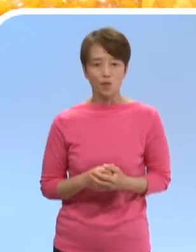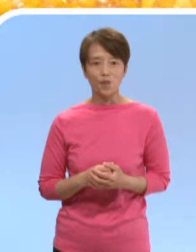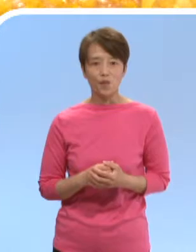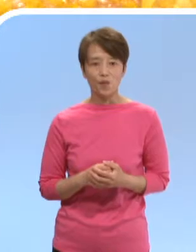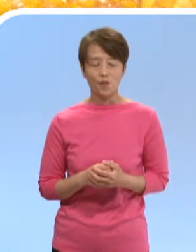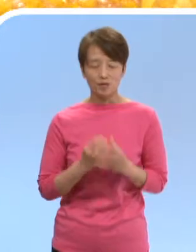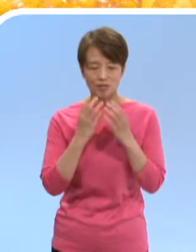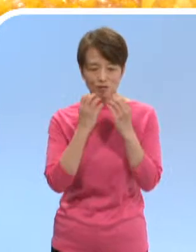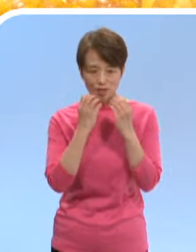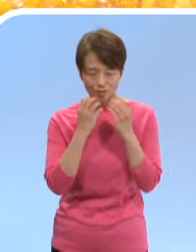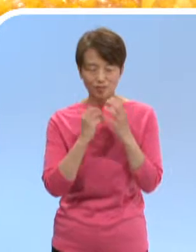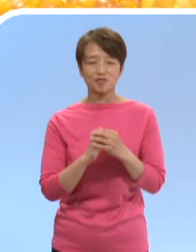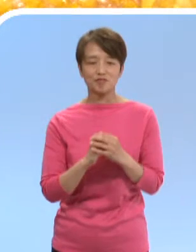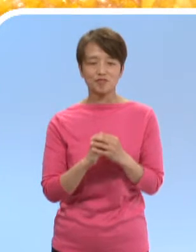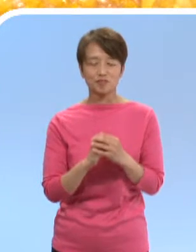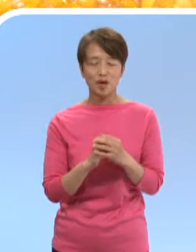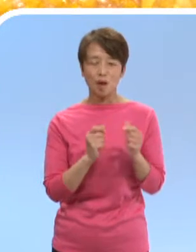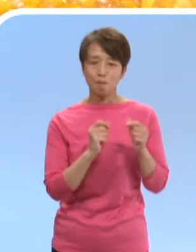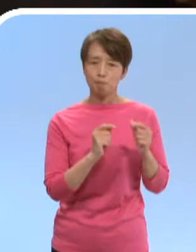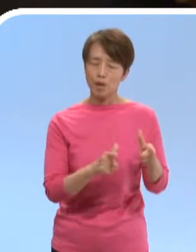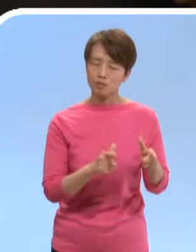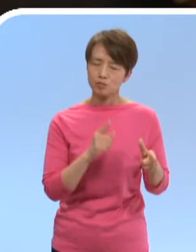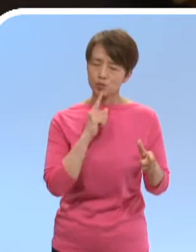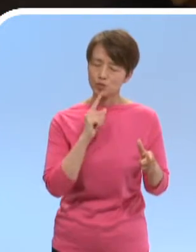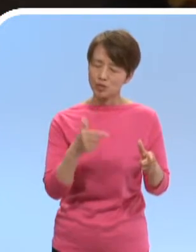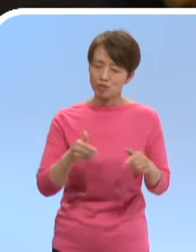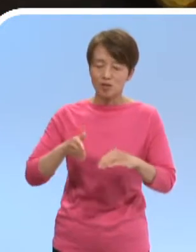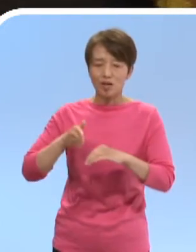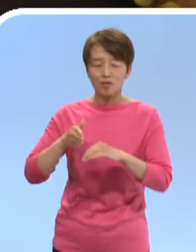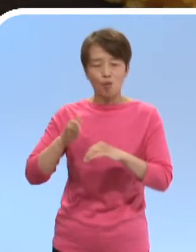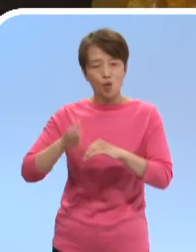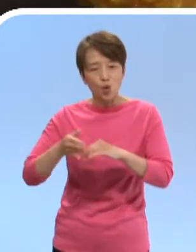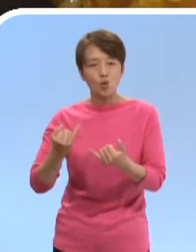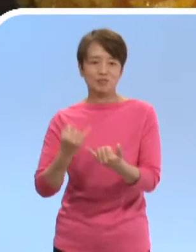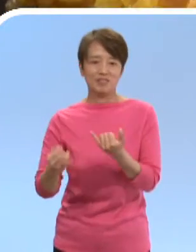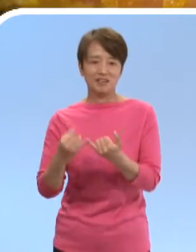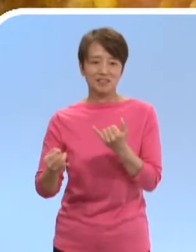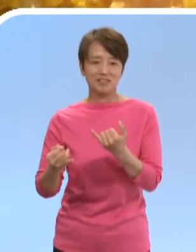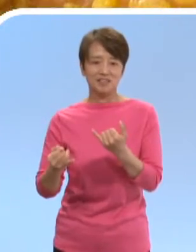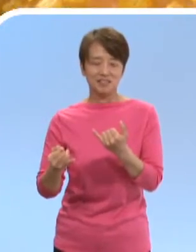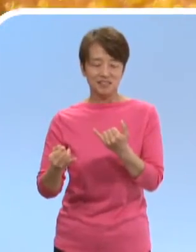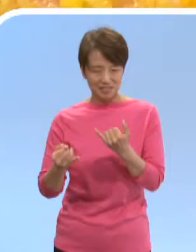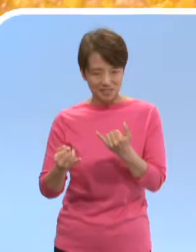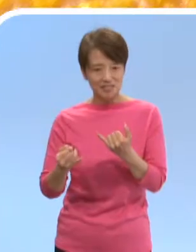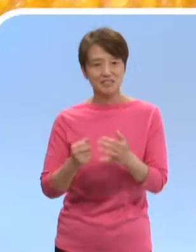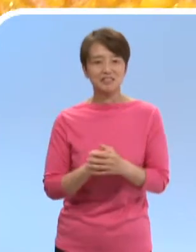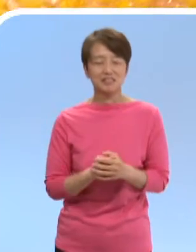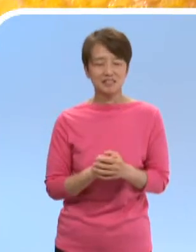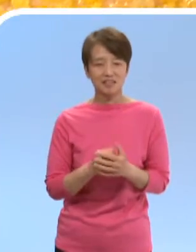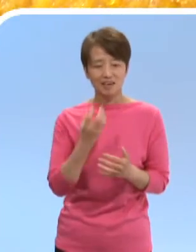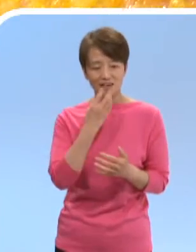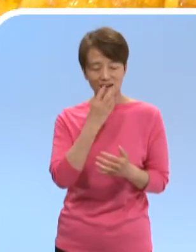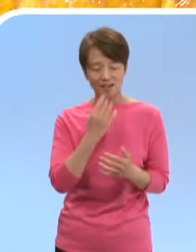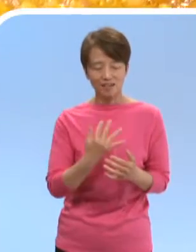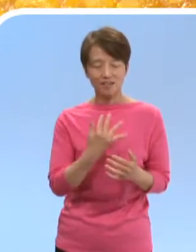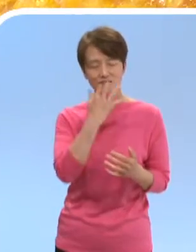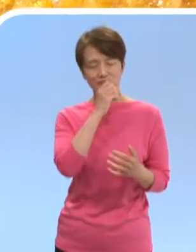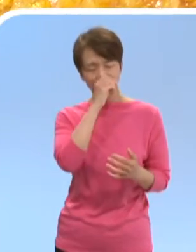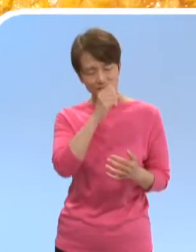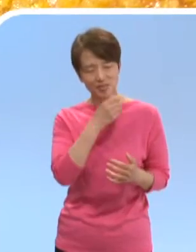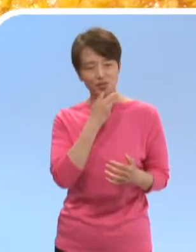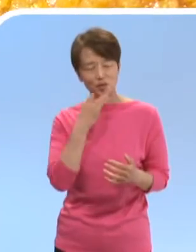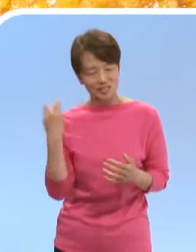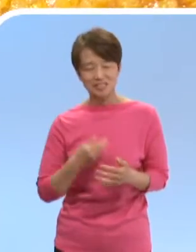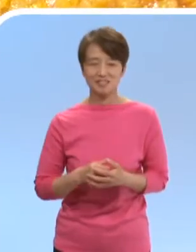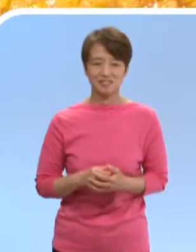すっごい揚げパンというよりもごちそうやないですか。 ありがとうございます。 うわ、中のカレーが風味